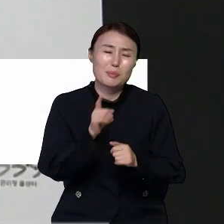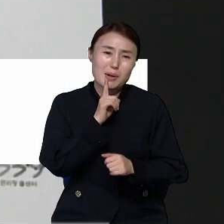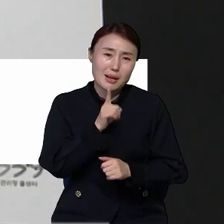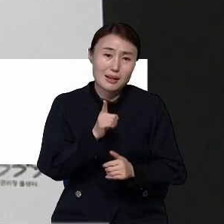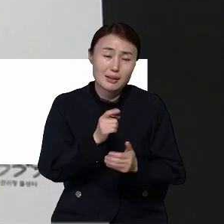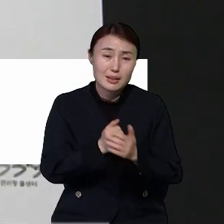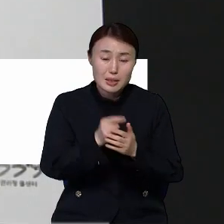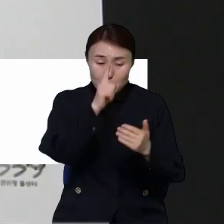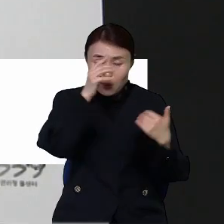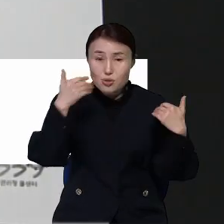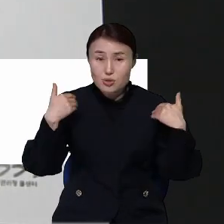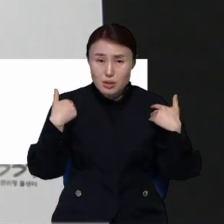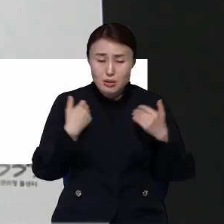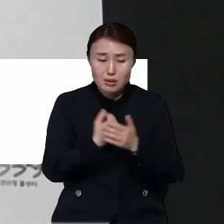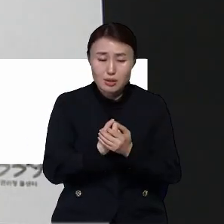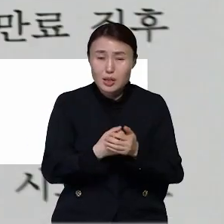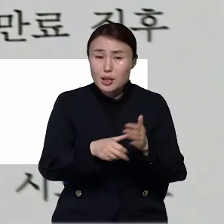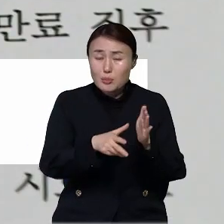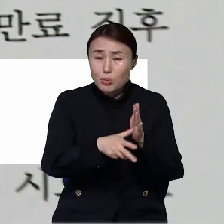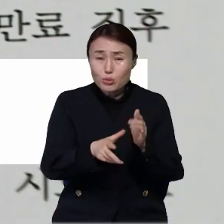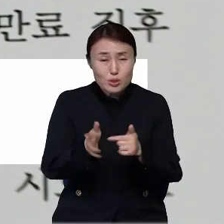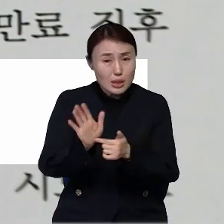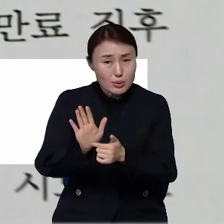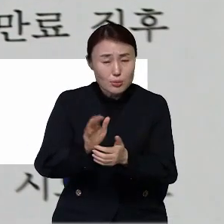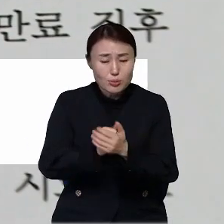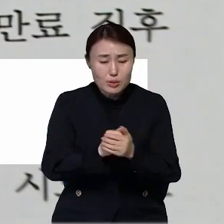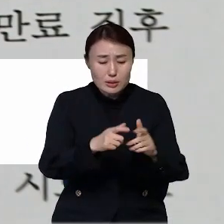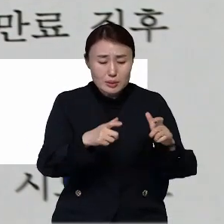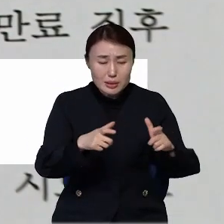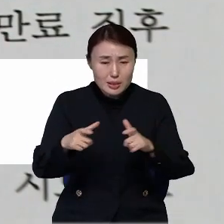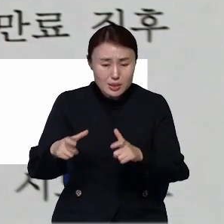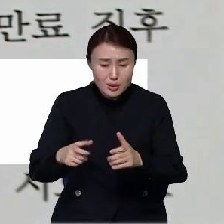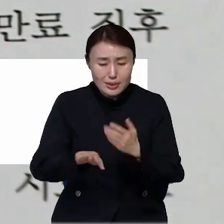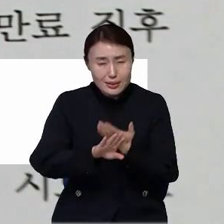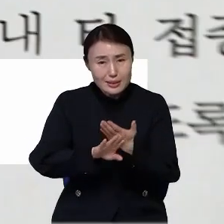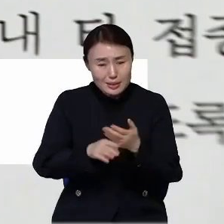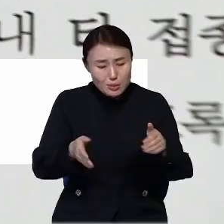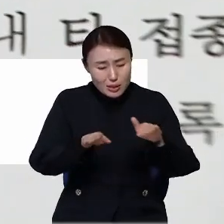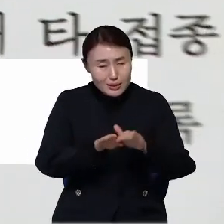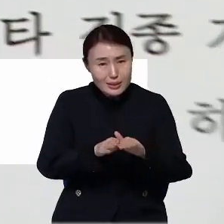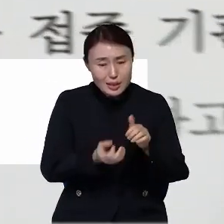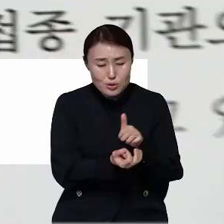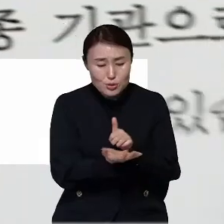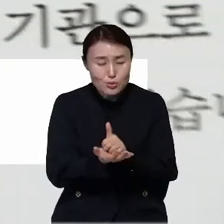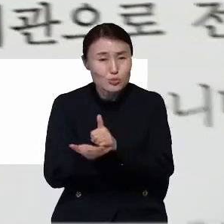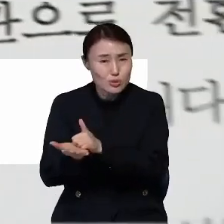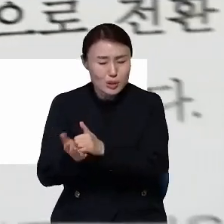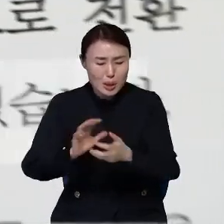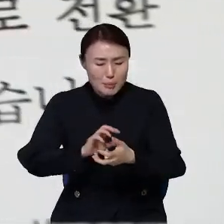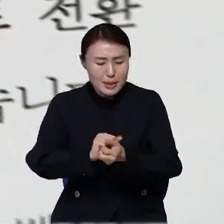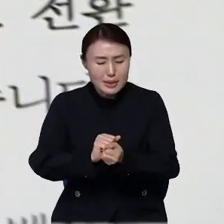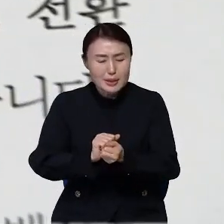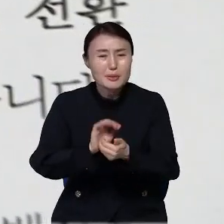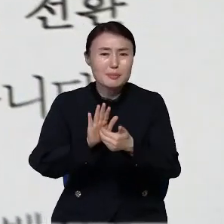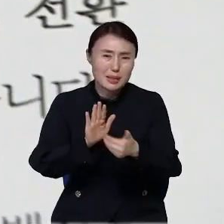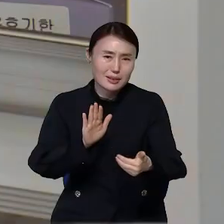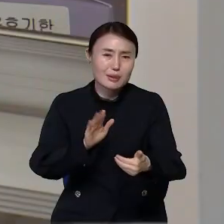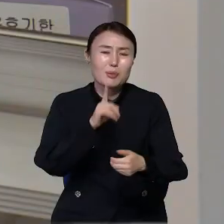이후 질병관리청은 보도자료를 내고 지자체 내 다른 접종기관으로 전환 배정해 폐기량을 줄이겠다고